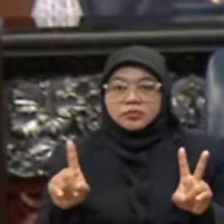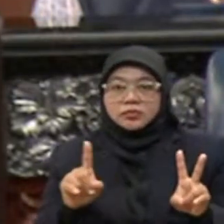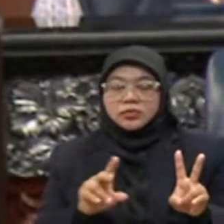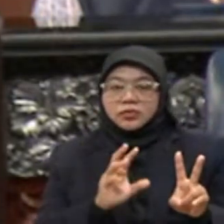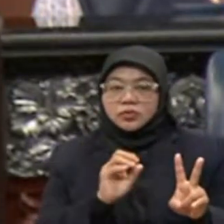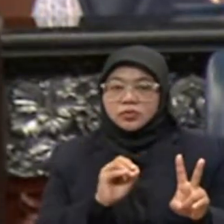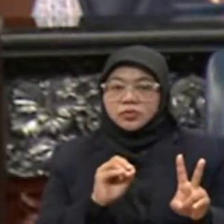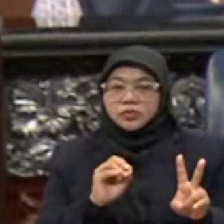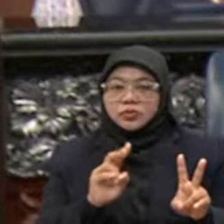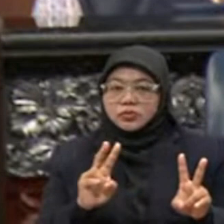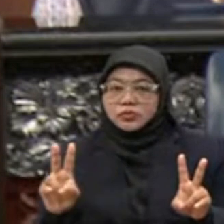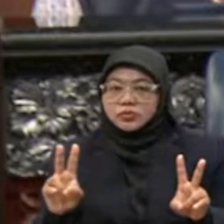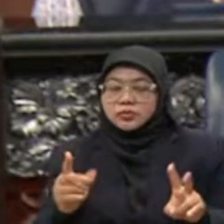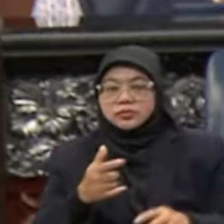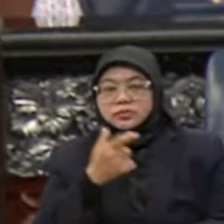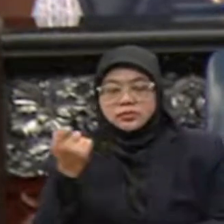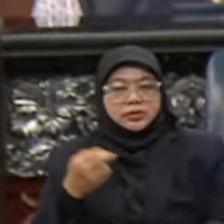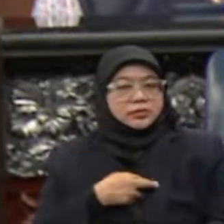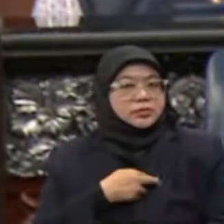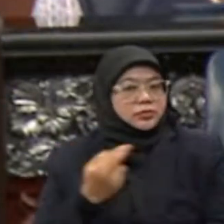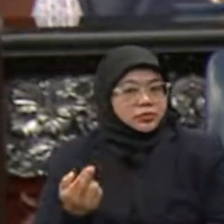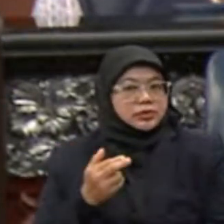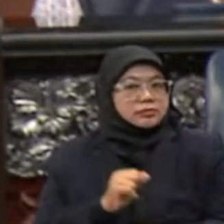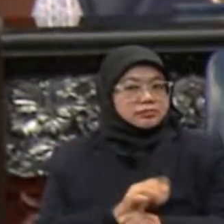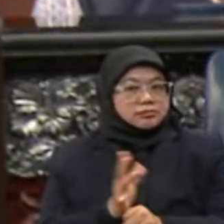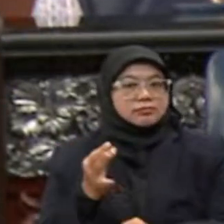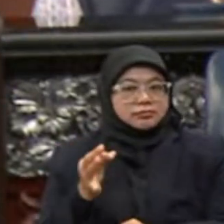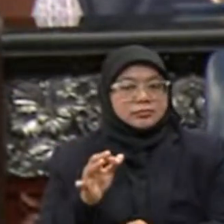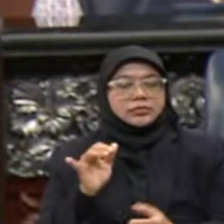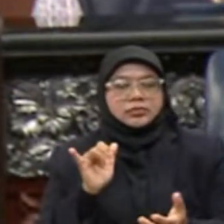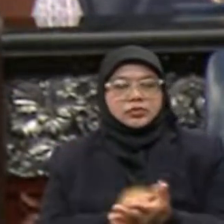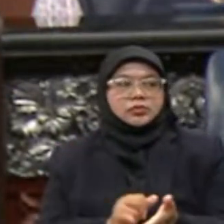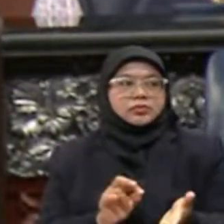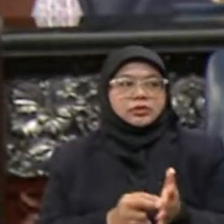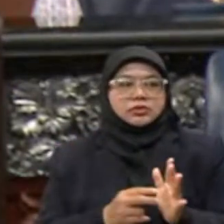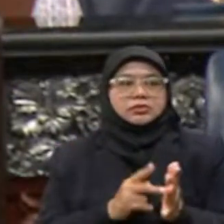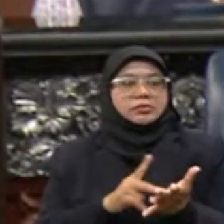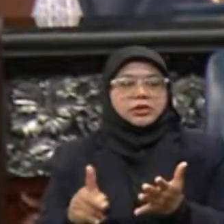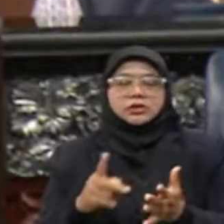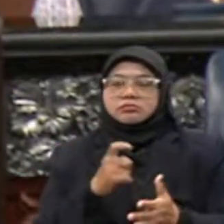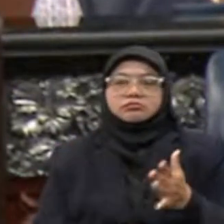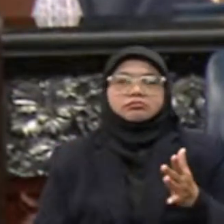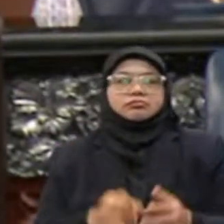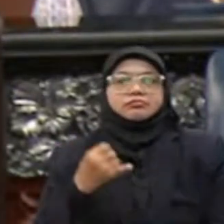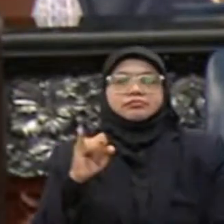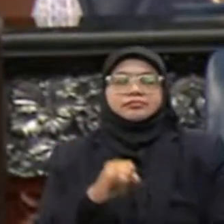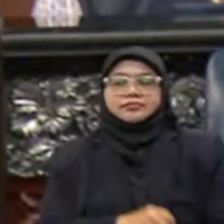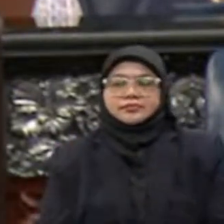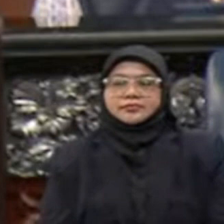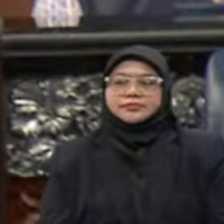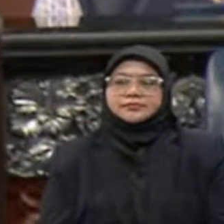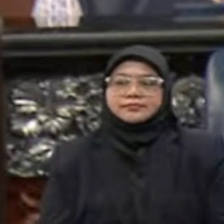20212022 mungkin kerugian akibat covid maka mereka tidak dapat membayar Cukai Oke